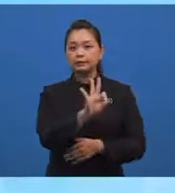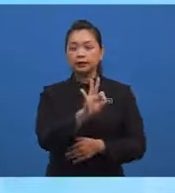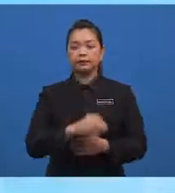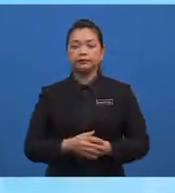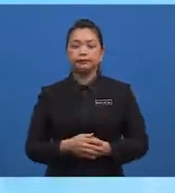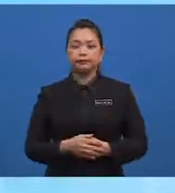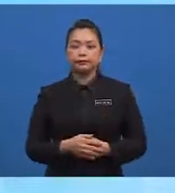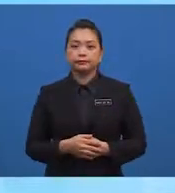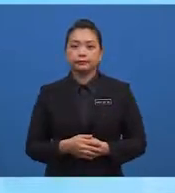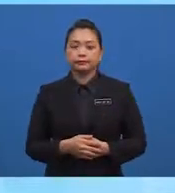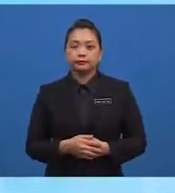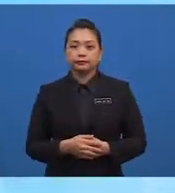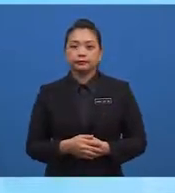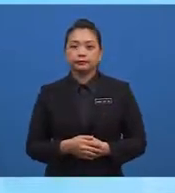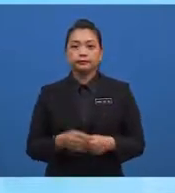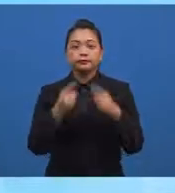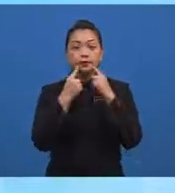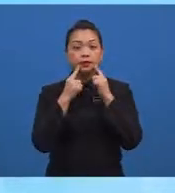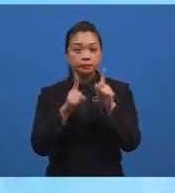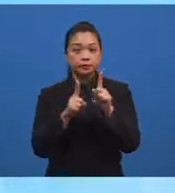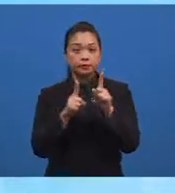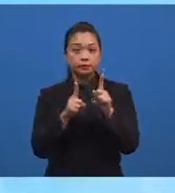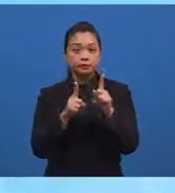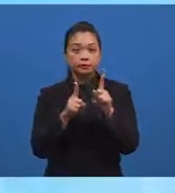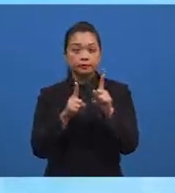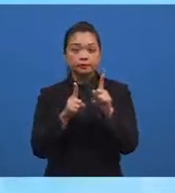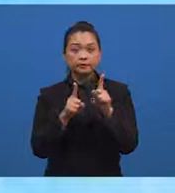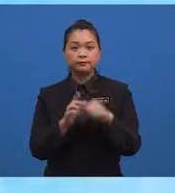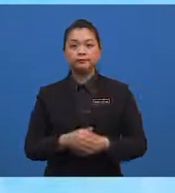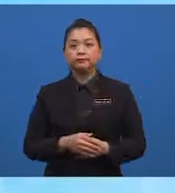9 cm. Jawapannya ialah